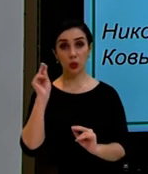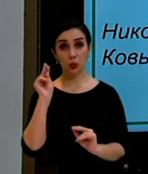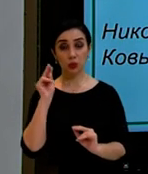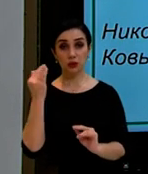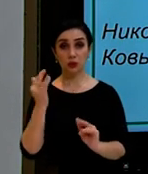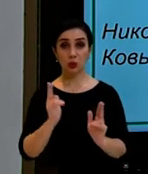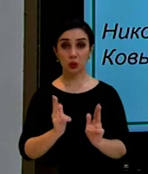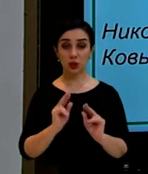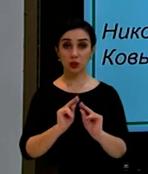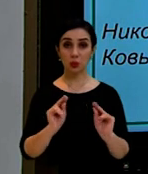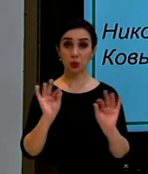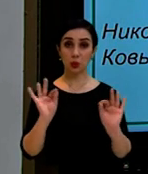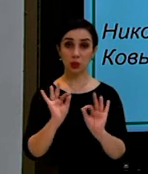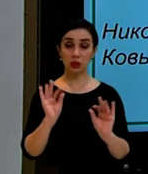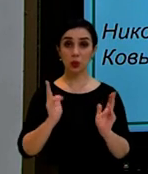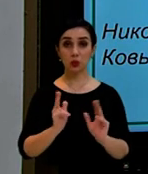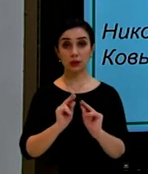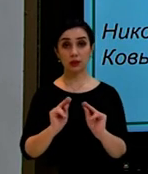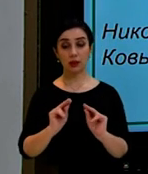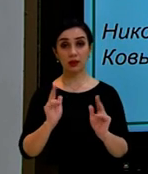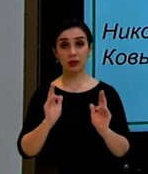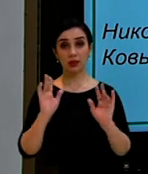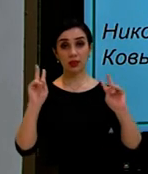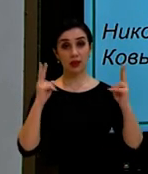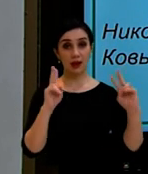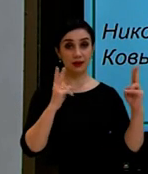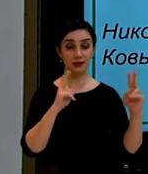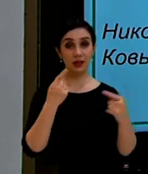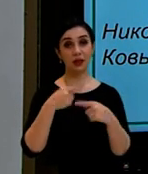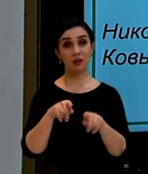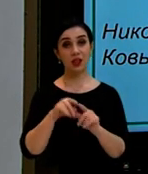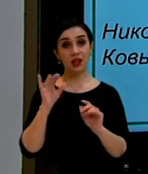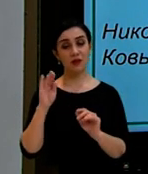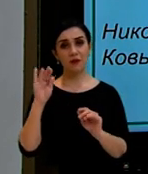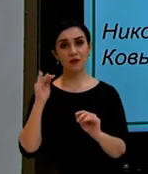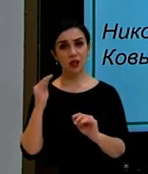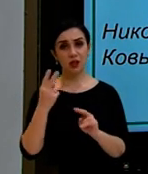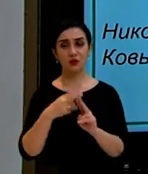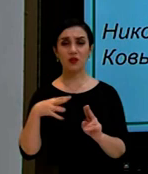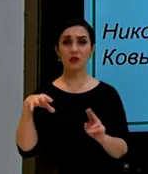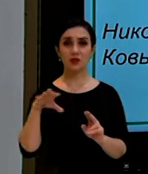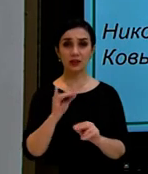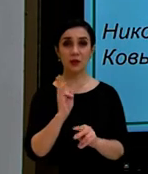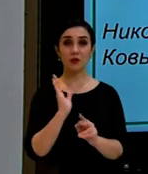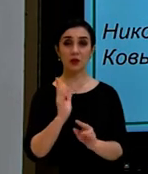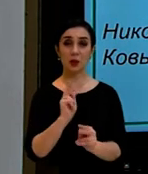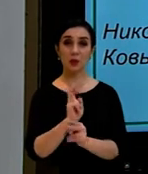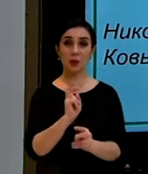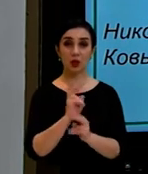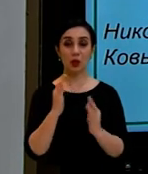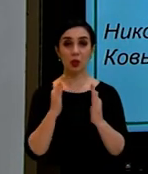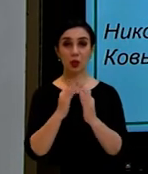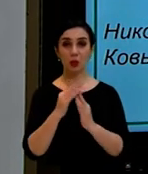учителя музыки учитель танцев учитель фехтования учитель философии все они будут посещать дом